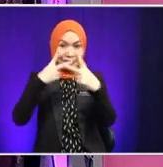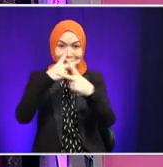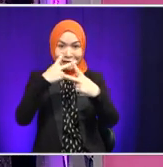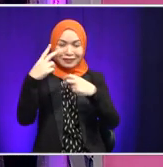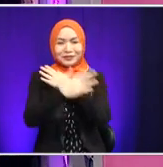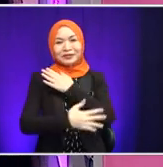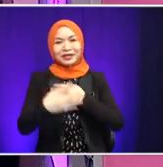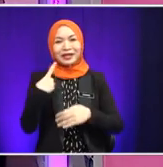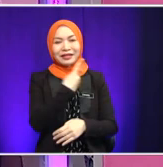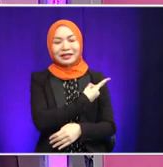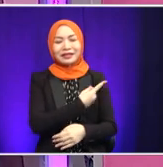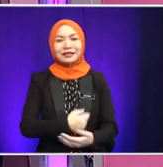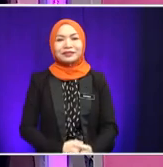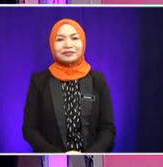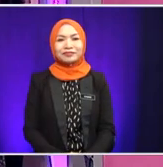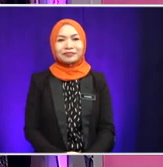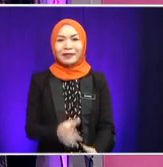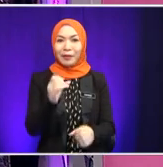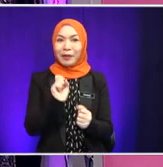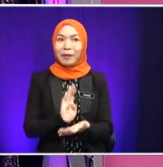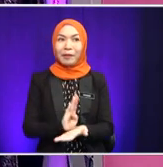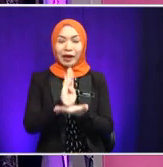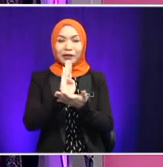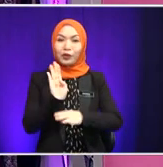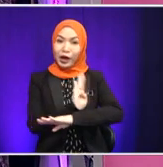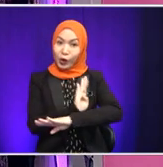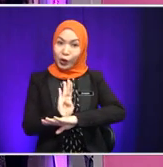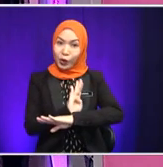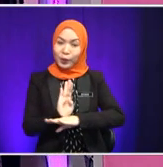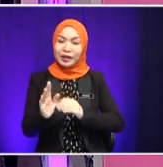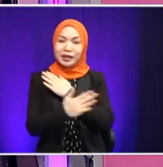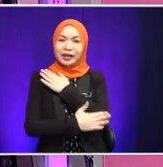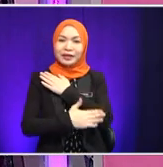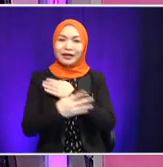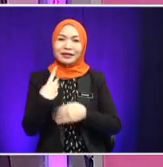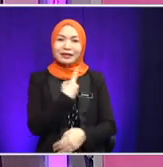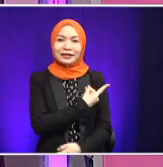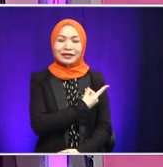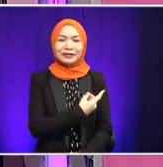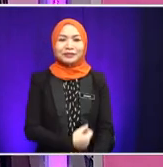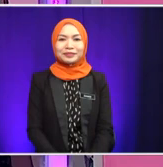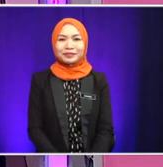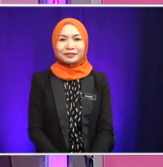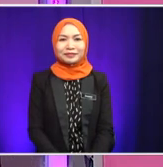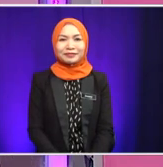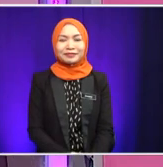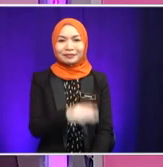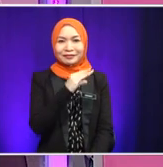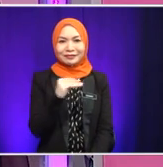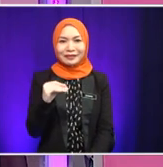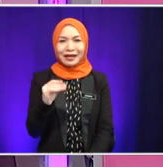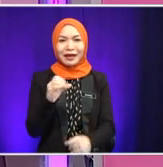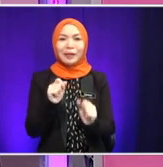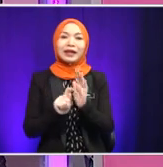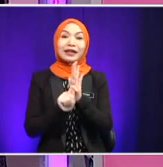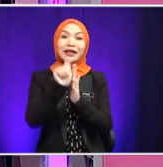ya oke seterusnya ee betul ee dan menyerikatkan image negara itu yang sangat penting ya jadi becak menjadi